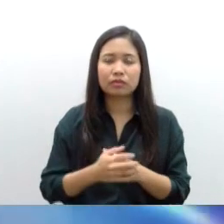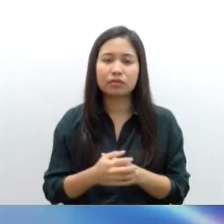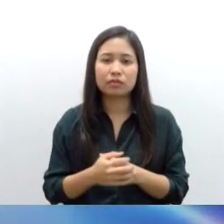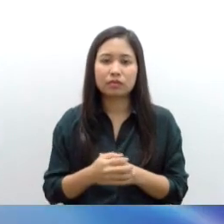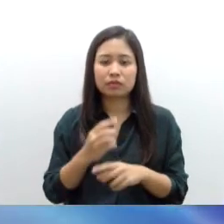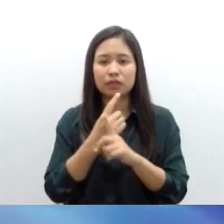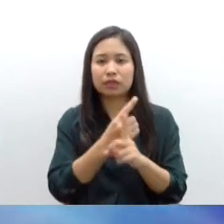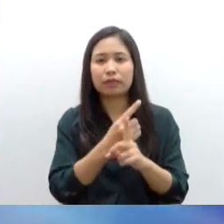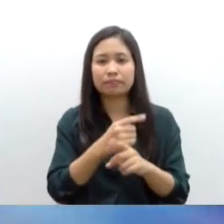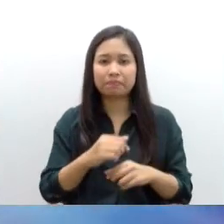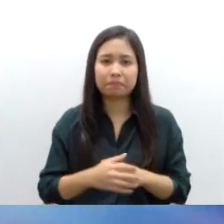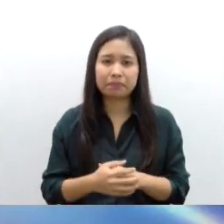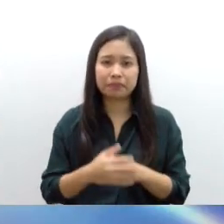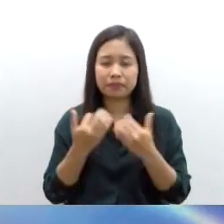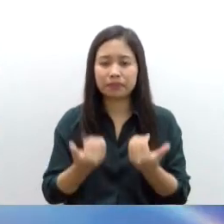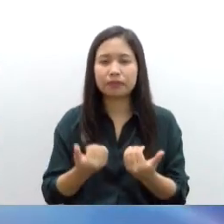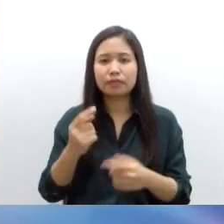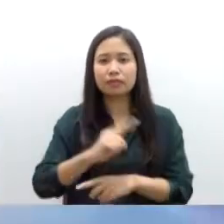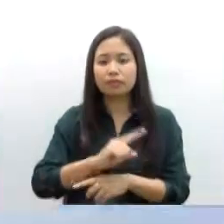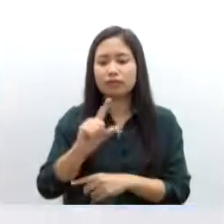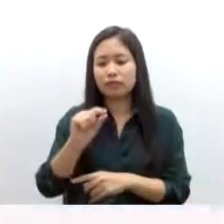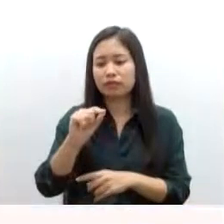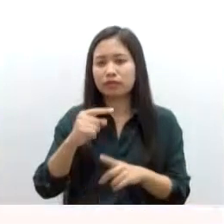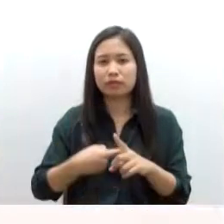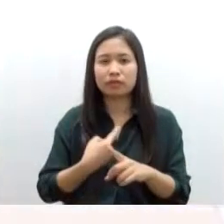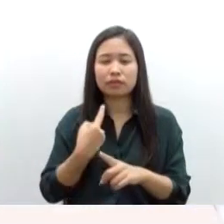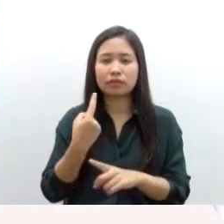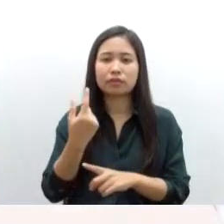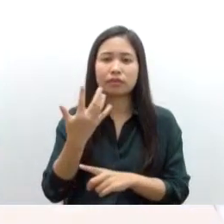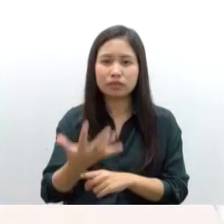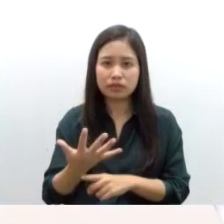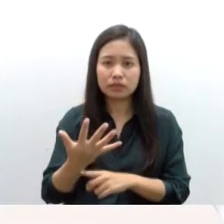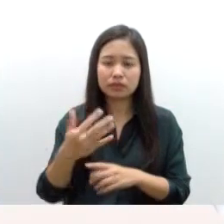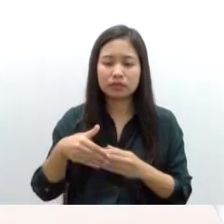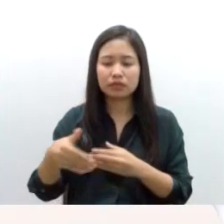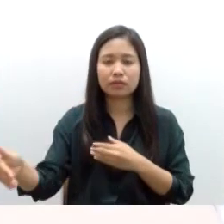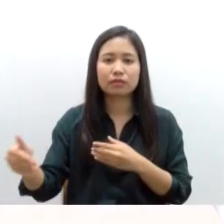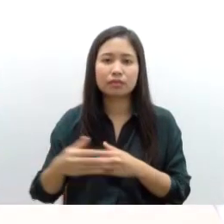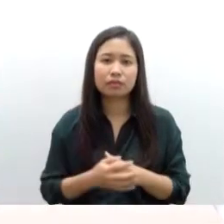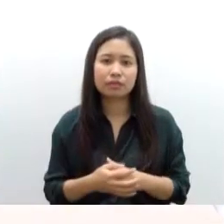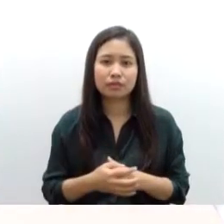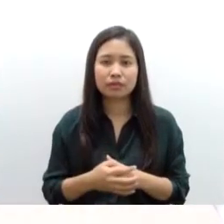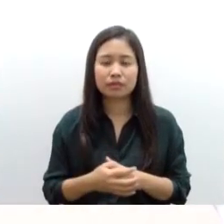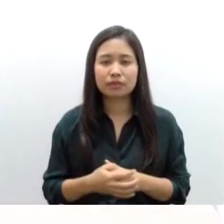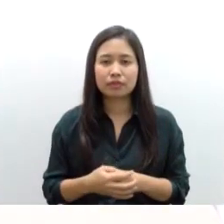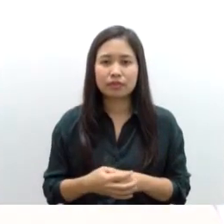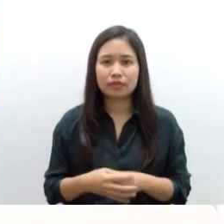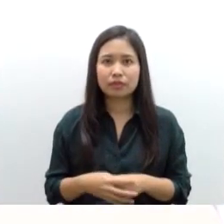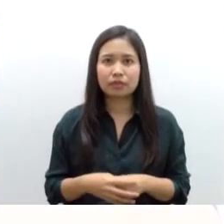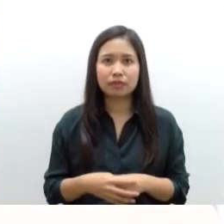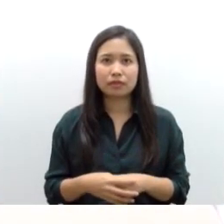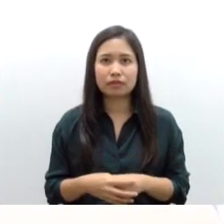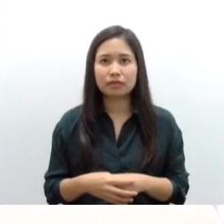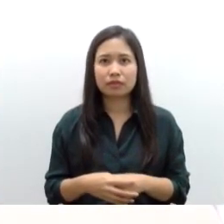2ทั้งนี้ตั้งแต่วันที่20พฤษภาคม2563เป็นต้นไปนะครับ